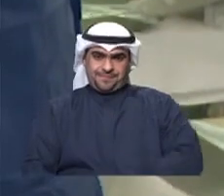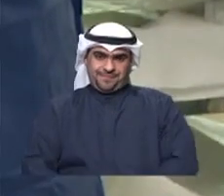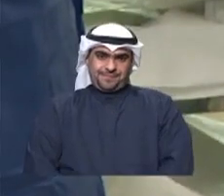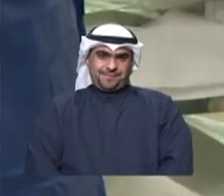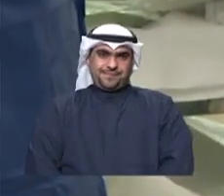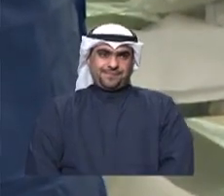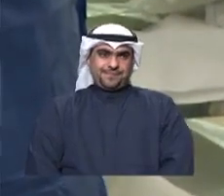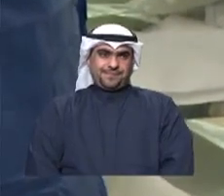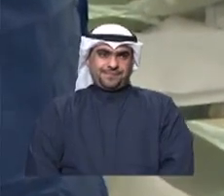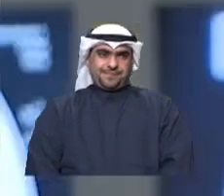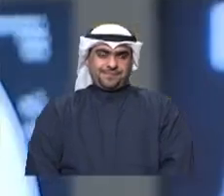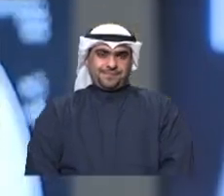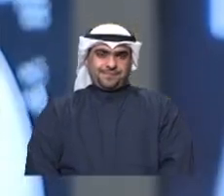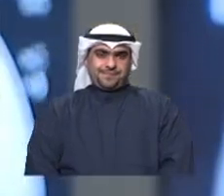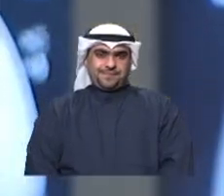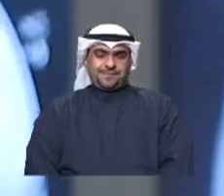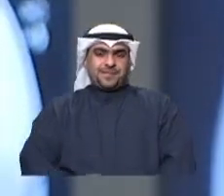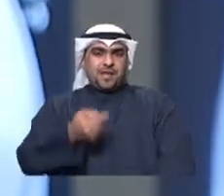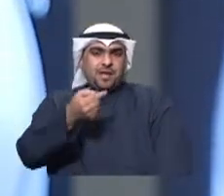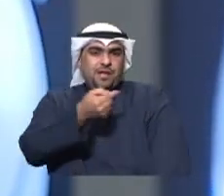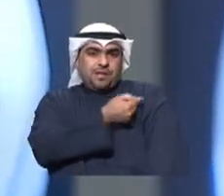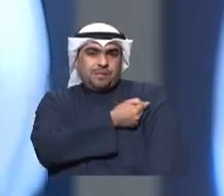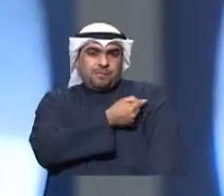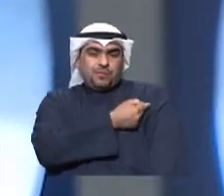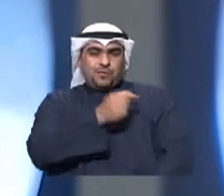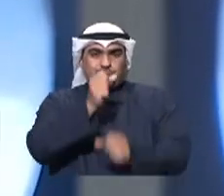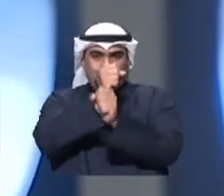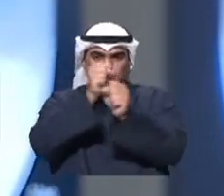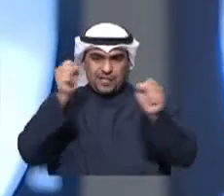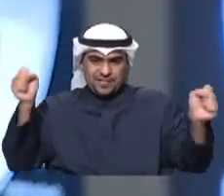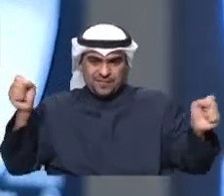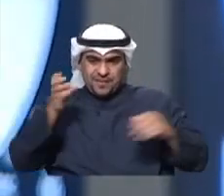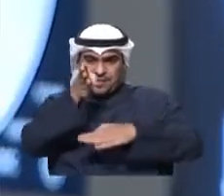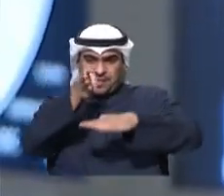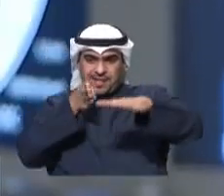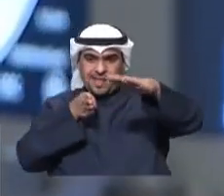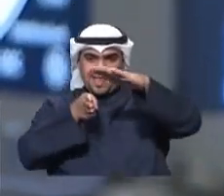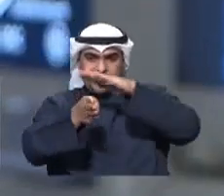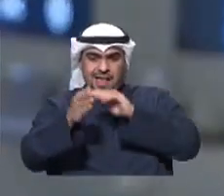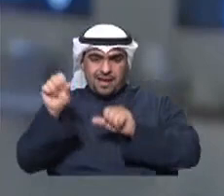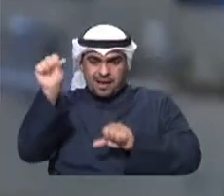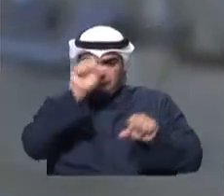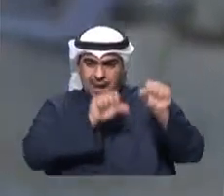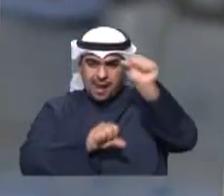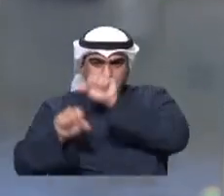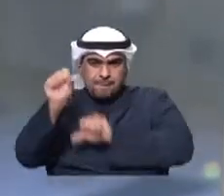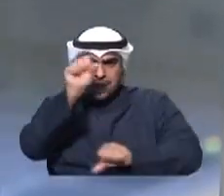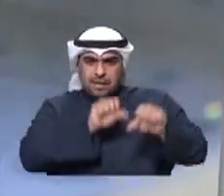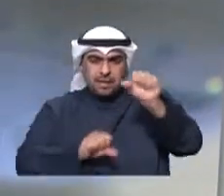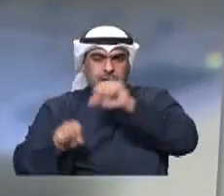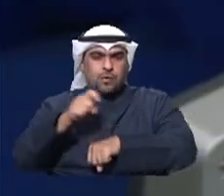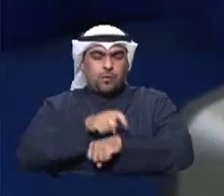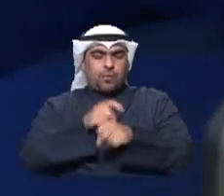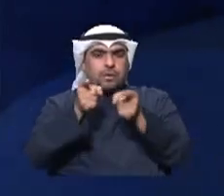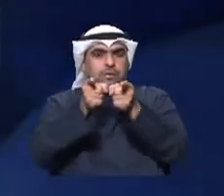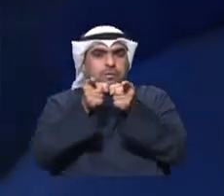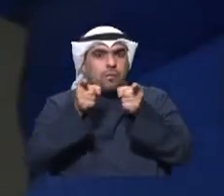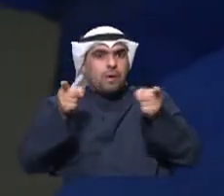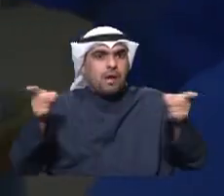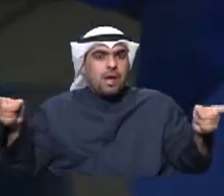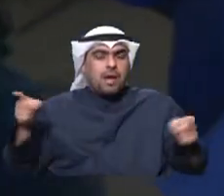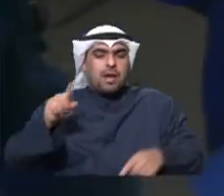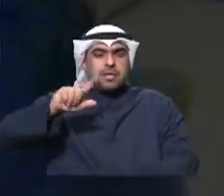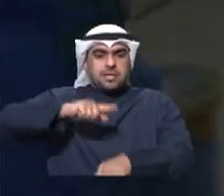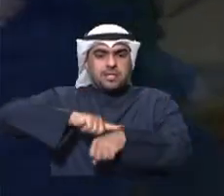تعالت أصوات الأجهزة الطبية في غرف العمليات، عمليات جراحية قد تستمر لأكثر من 6 ساعات،